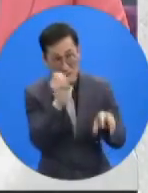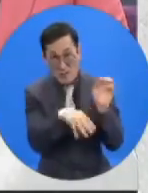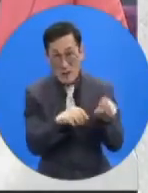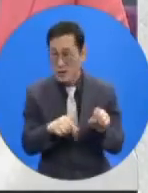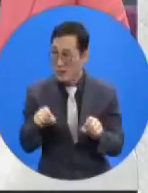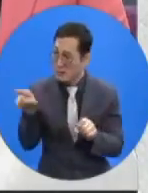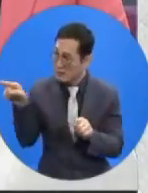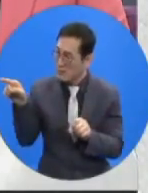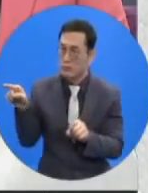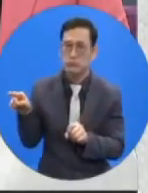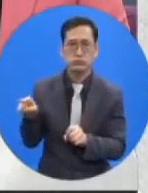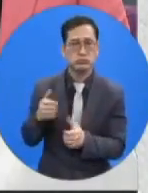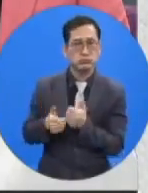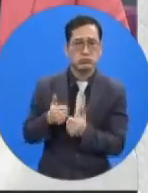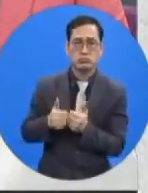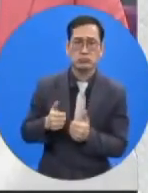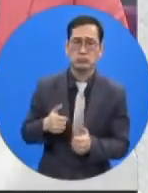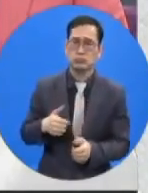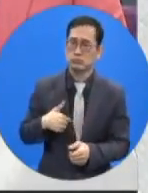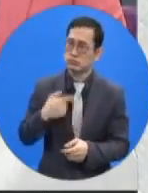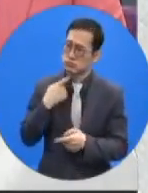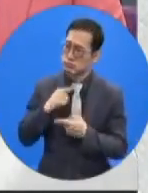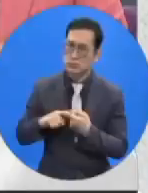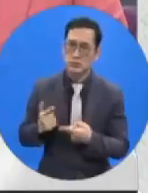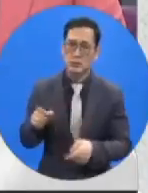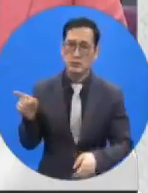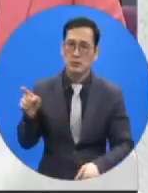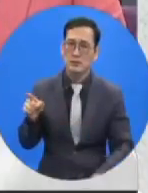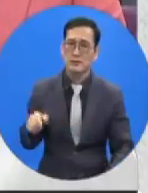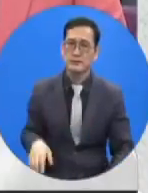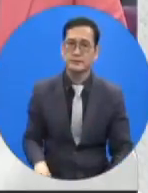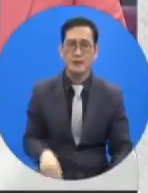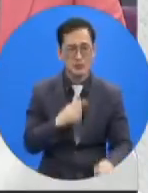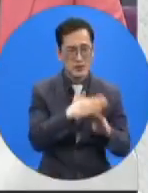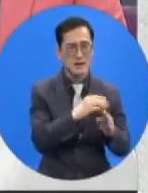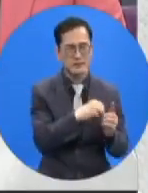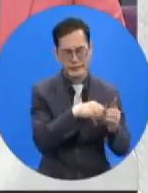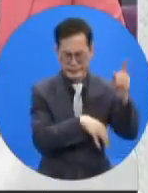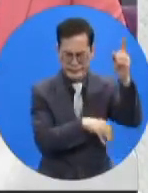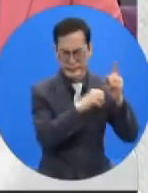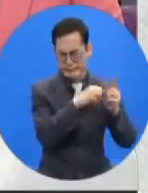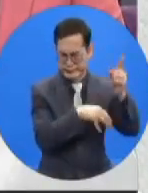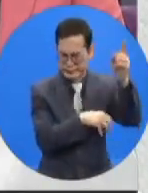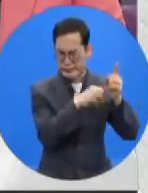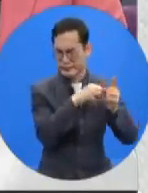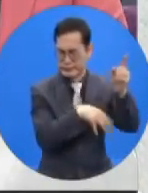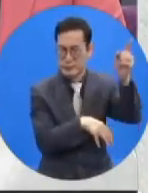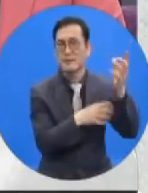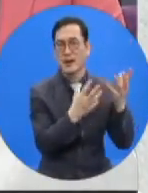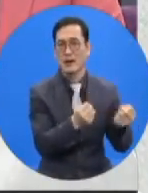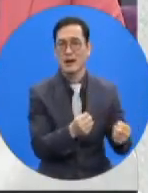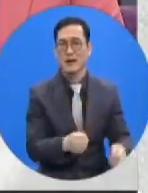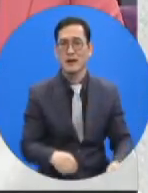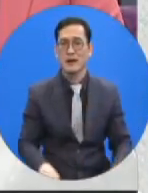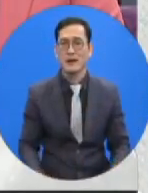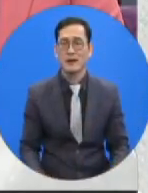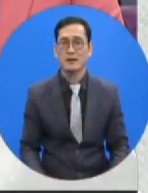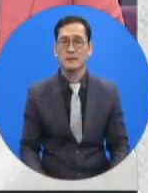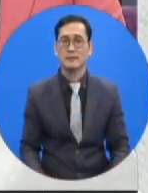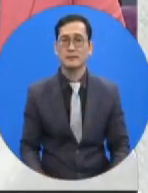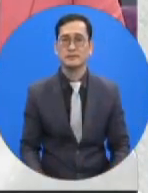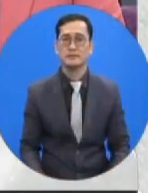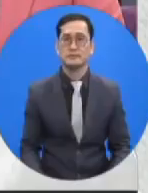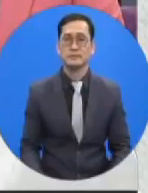대해서. 그런데 지금 북한이 물론 미사일을 많이 쐈습니다. 근데 그 많이 싼 이유에 대해서는 안보리 유럽